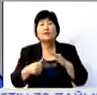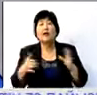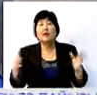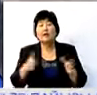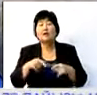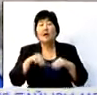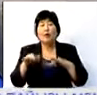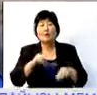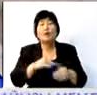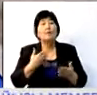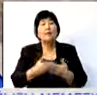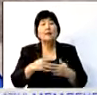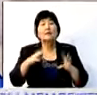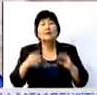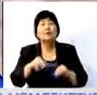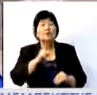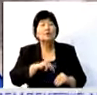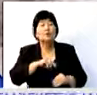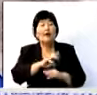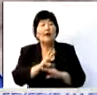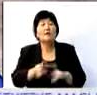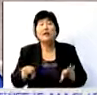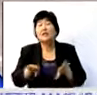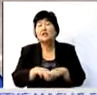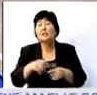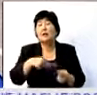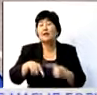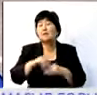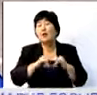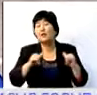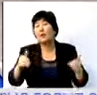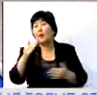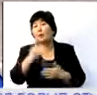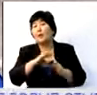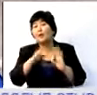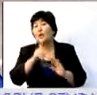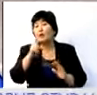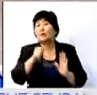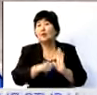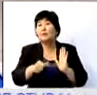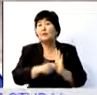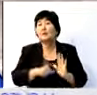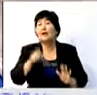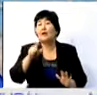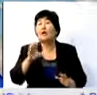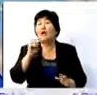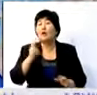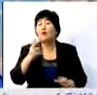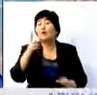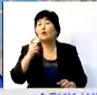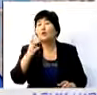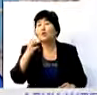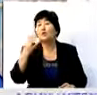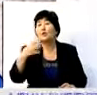жұмыстар атқарылды. Мәселен, нәтижелі жұмыспен қамту және жаппай кәсіпкерлікті дамыту бағдарламасы аясында 166 адам әлеуметтік, 441